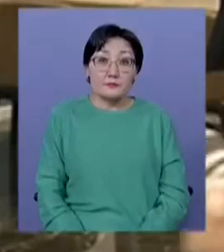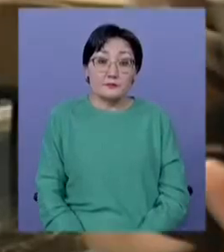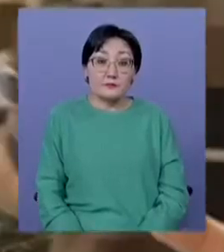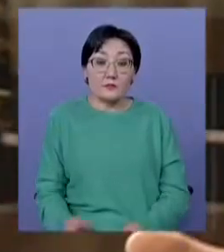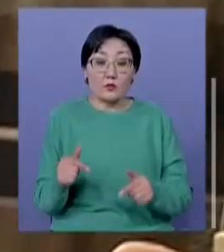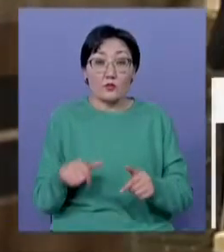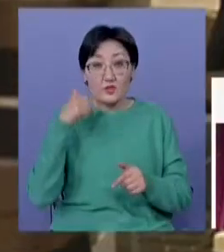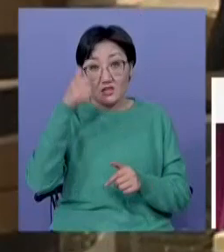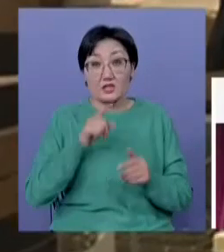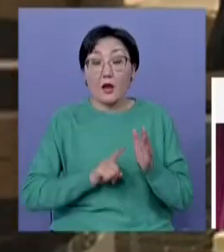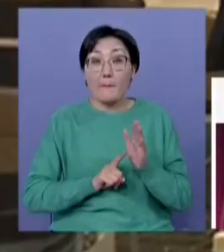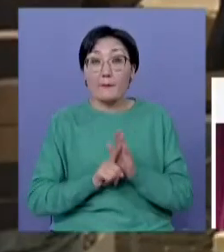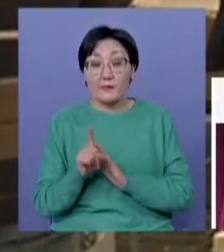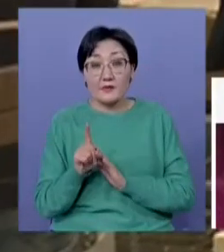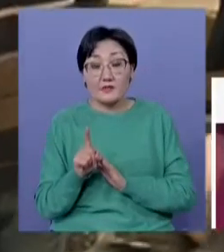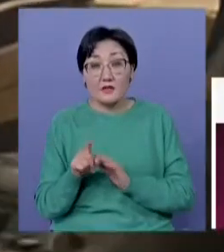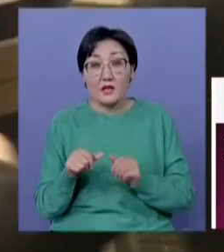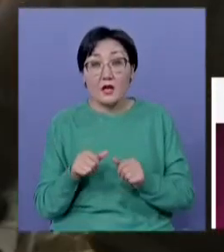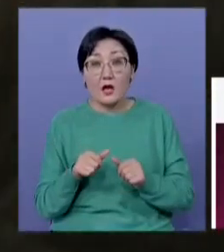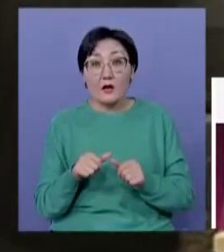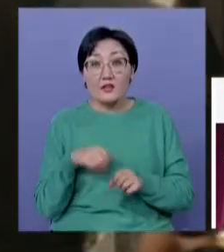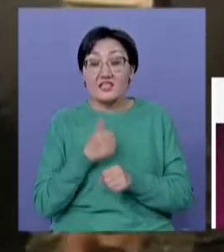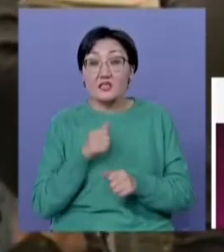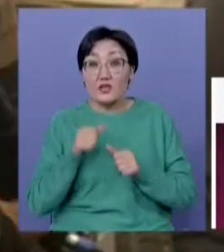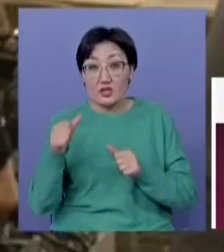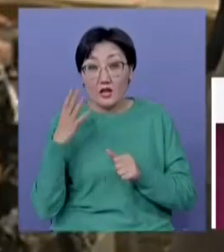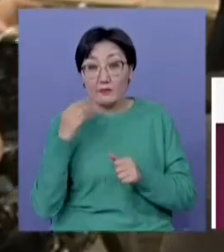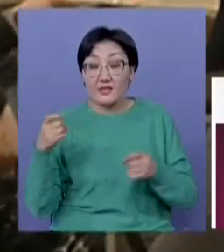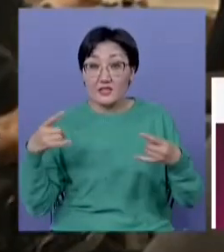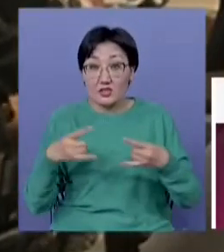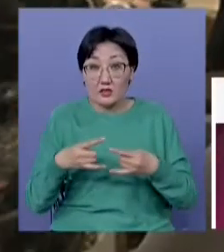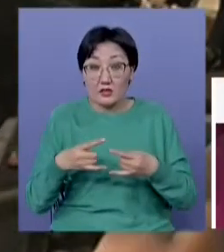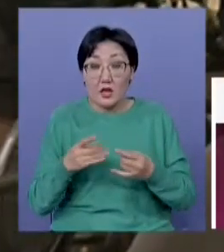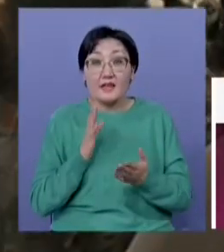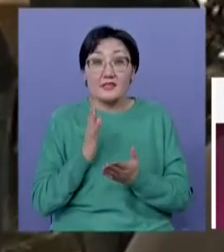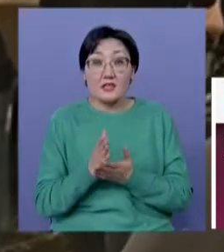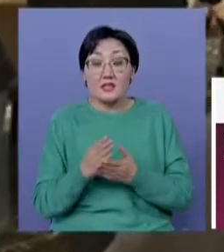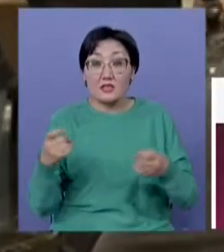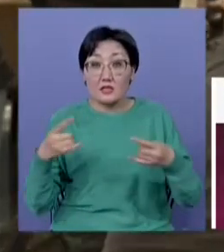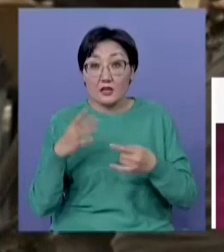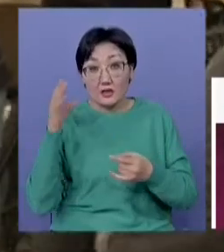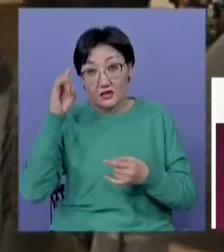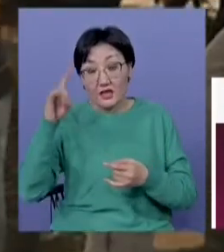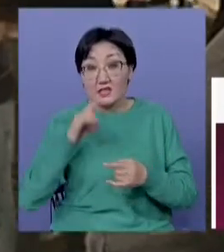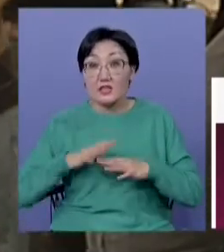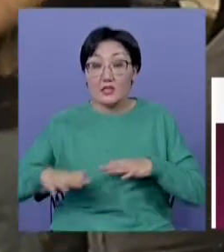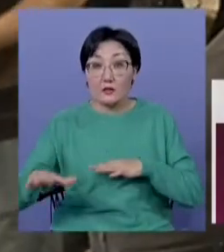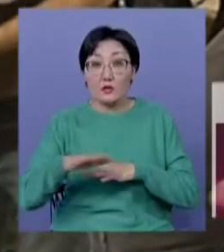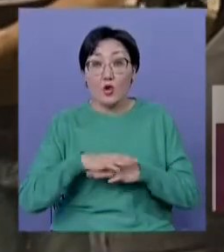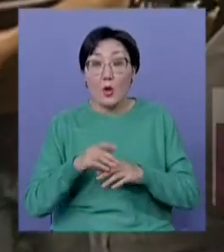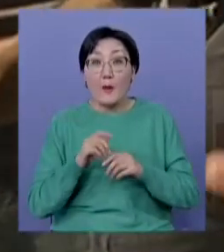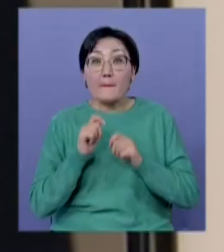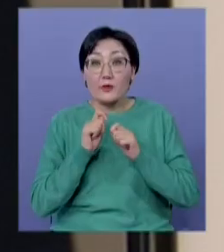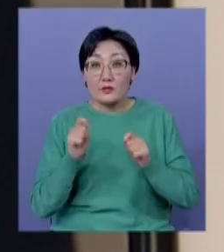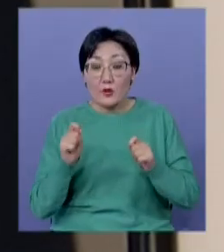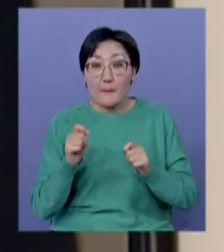Осы жылдың басты ерекшелігі неде? Осы жылы Алматы телеарнасының тікелей эфирінде қазақстандықтар премияны